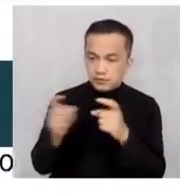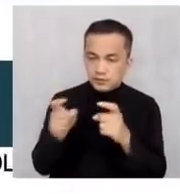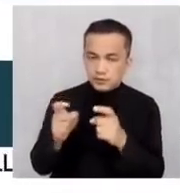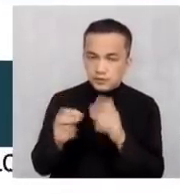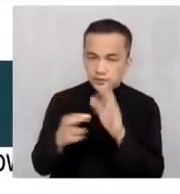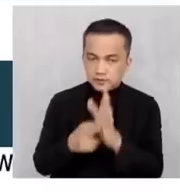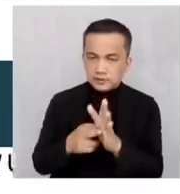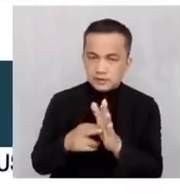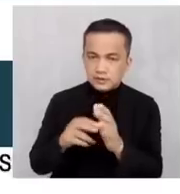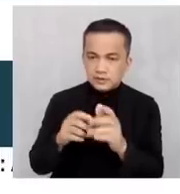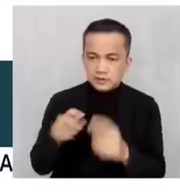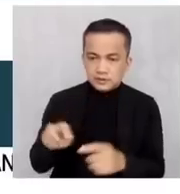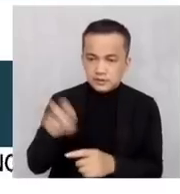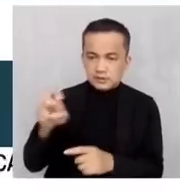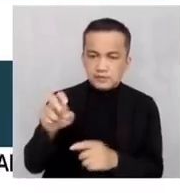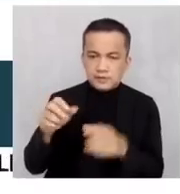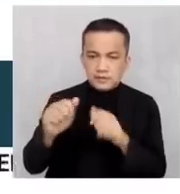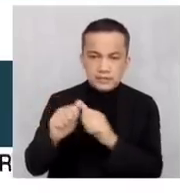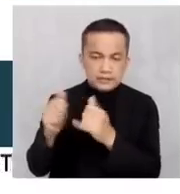tell you, Congresswoman, that